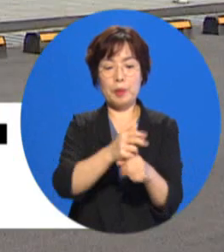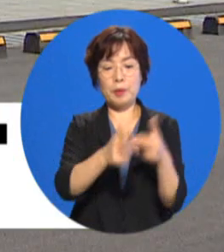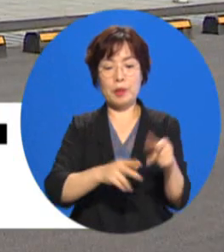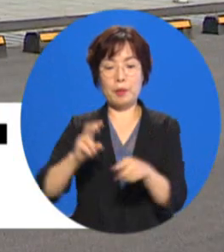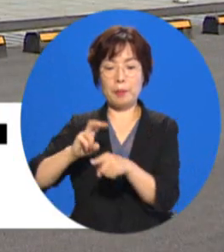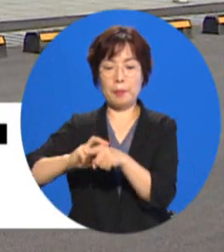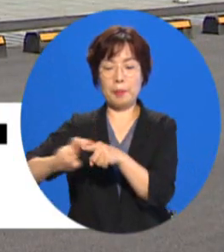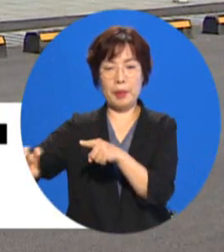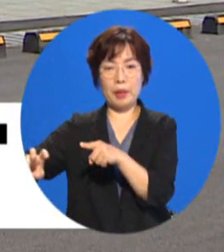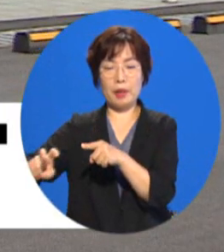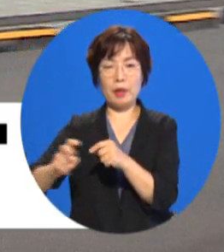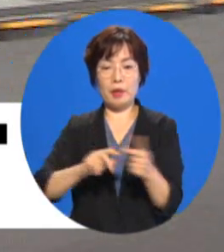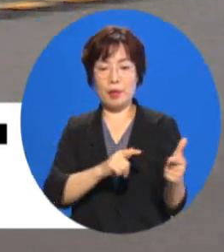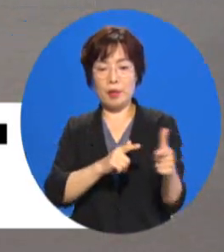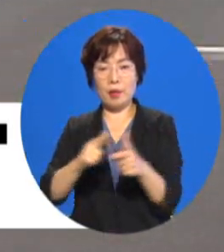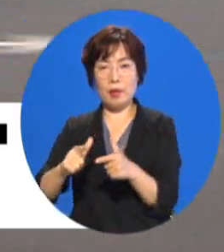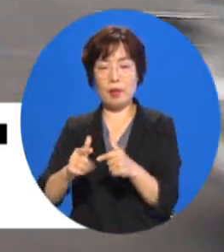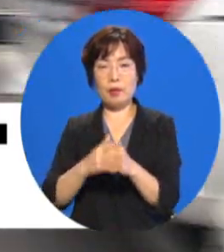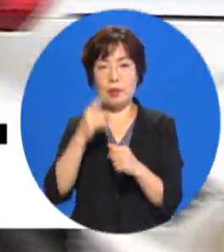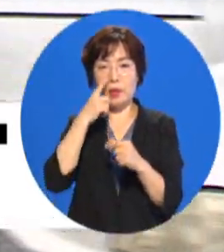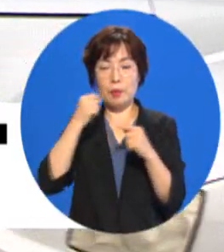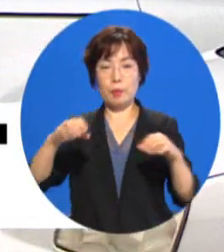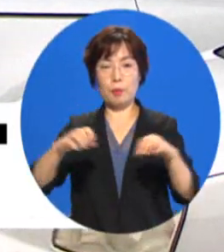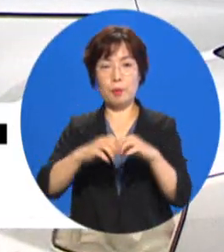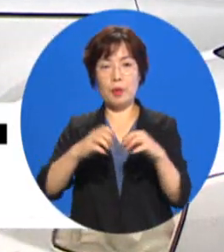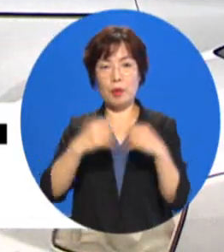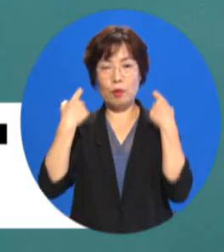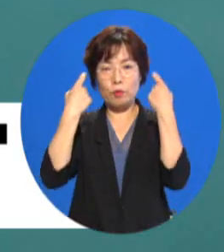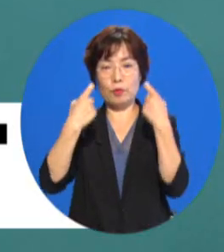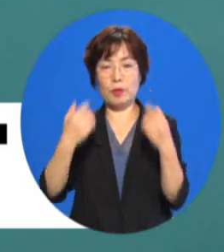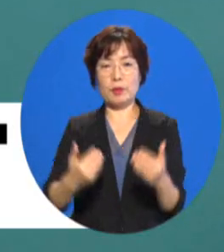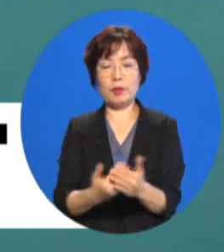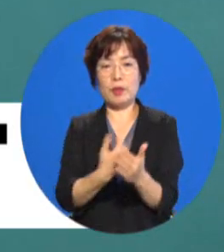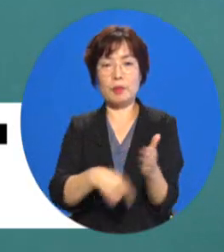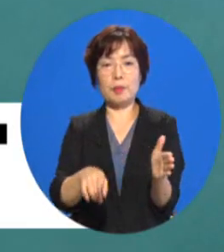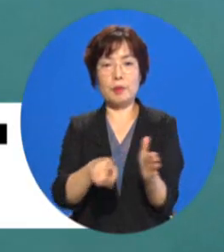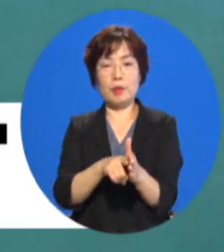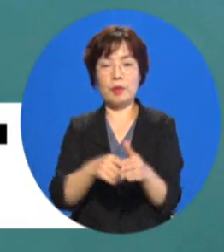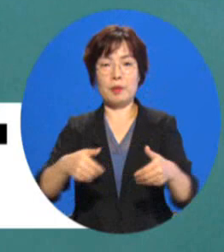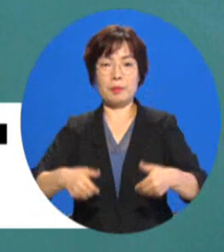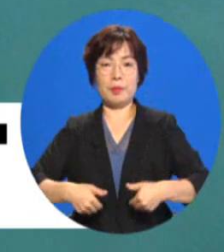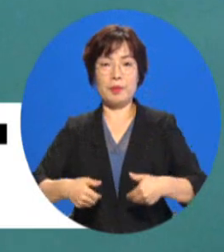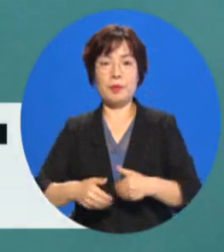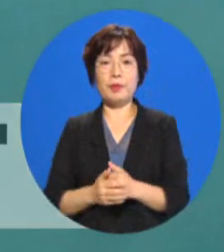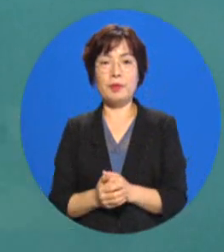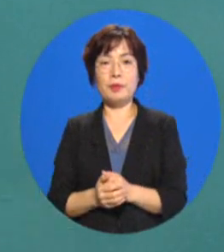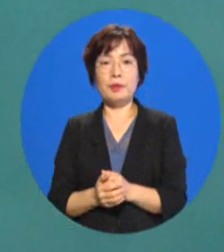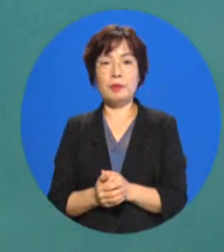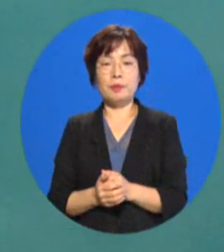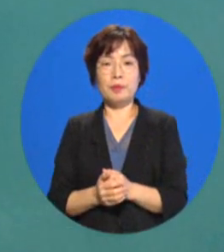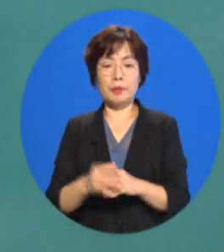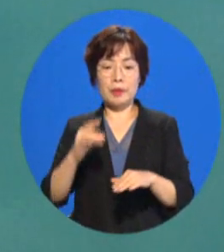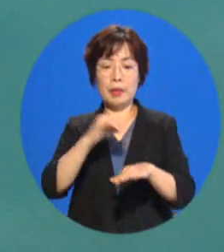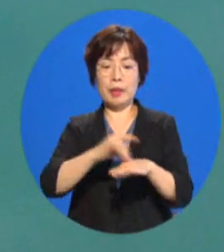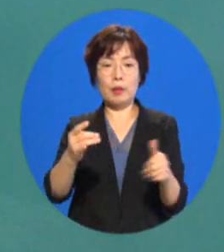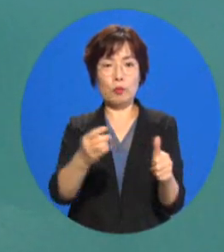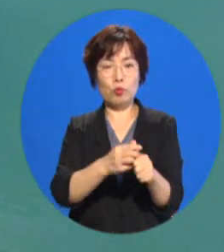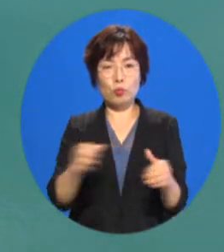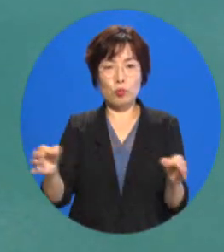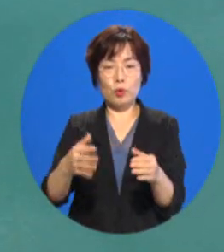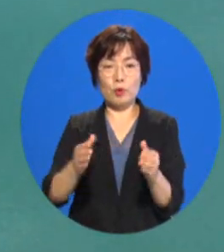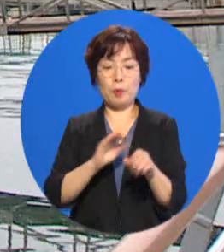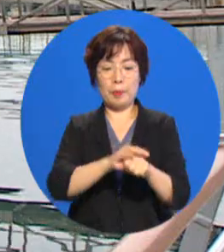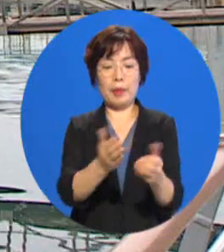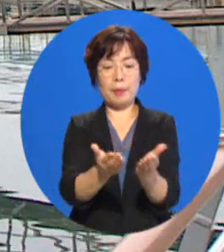케이블카와 스카이워크 등 명량 대첩지 관광 활성화를 위해 필요하다는 겁니다. 해남군이 공짜로